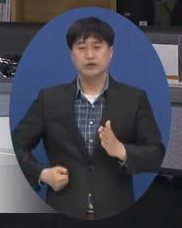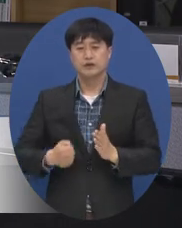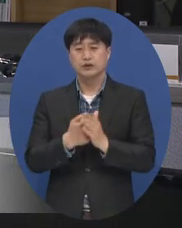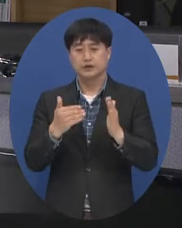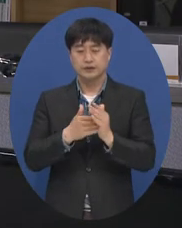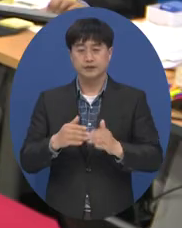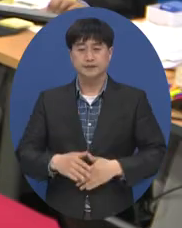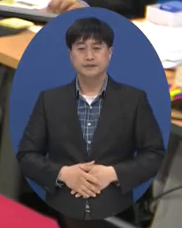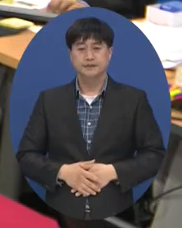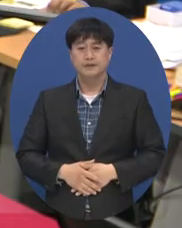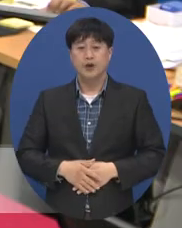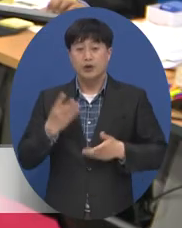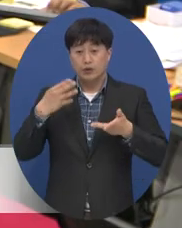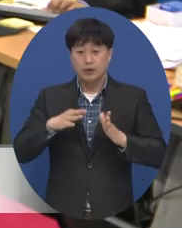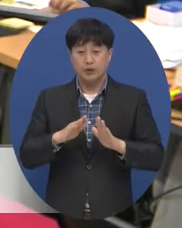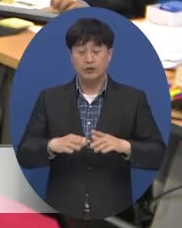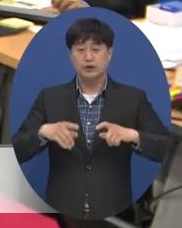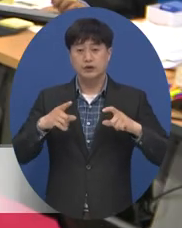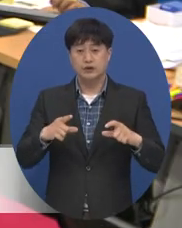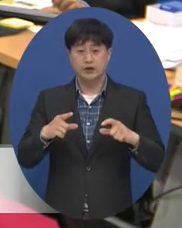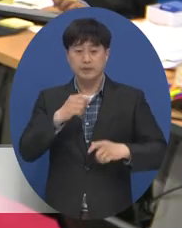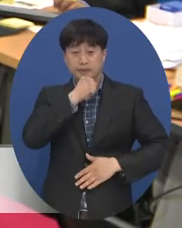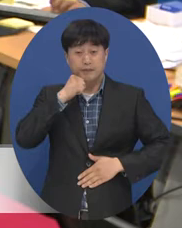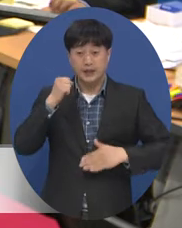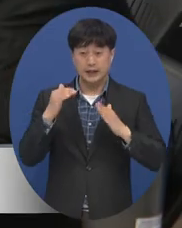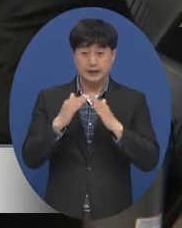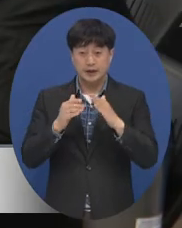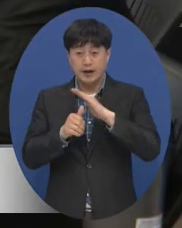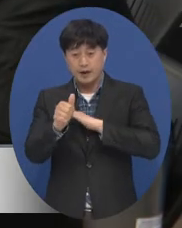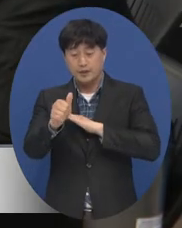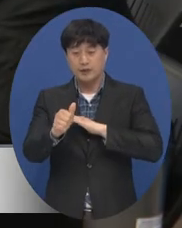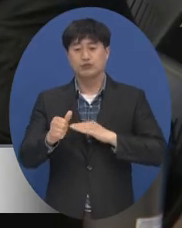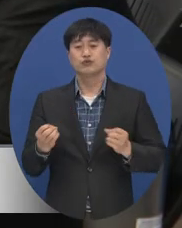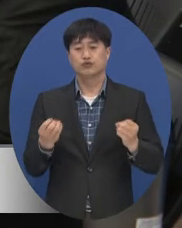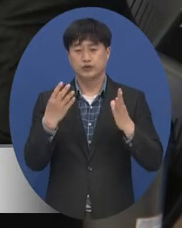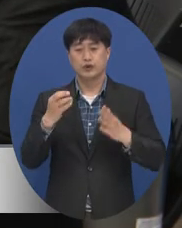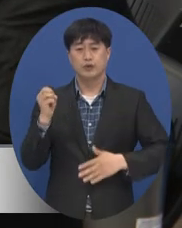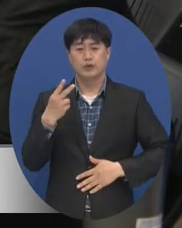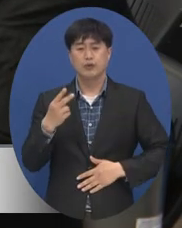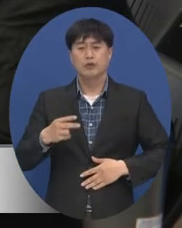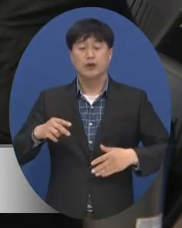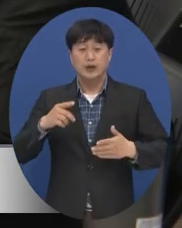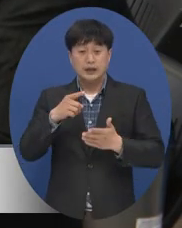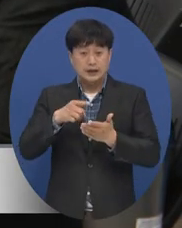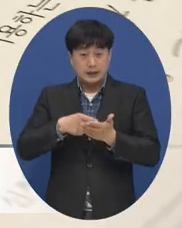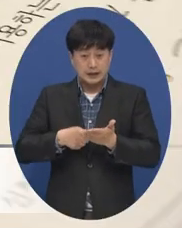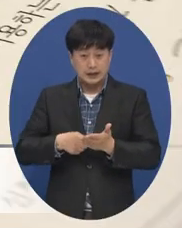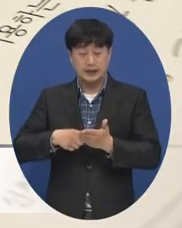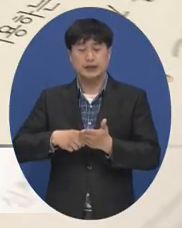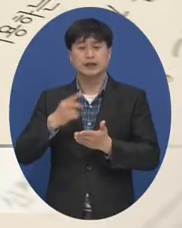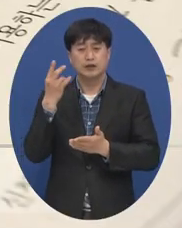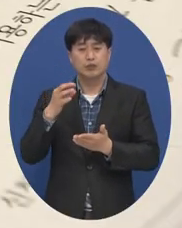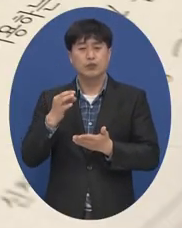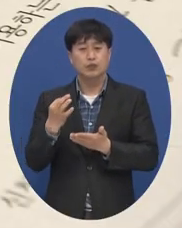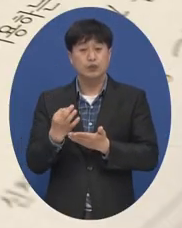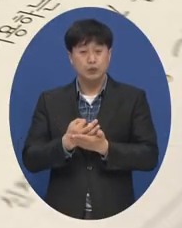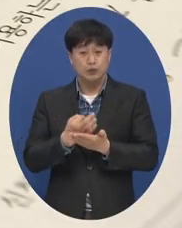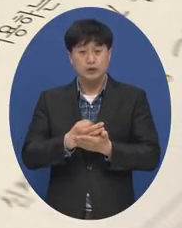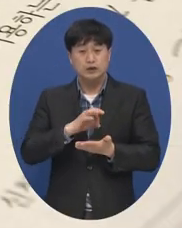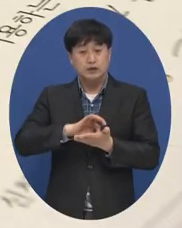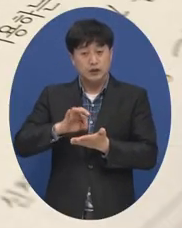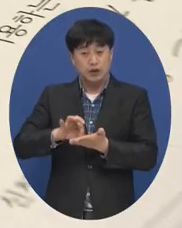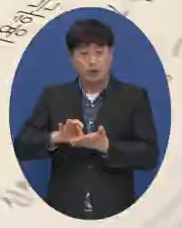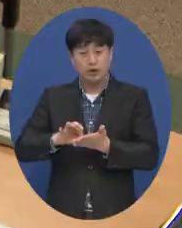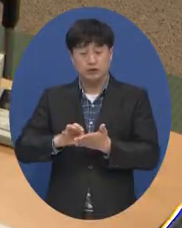진행하기로 하였습니다. 경기도는 지역 맛집 등을 찾아가는 현장 이벤트와 재난기본소득 사용 에피소드를